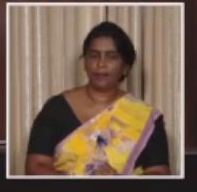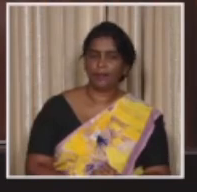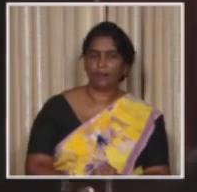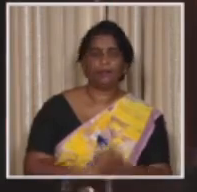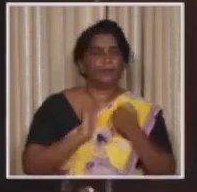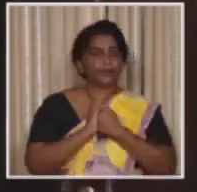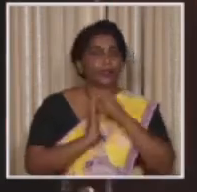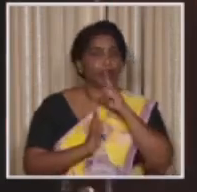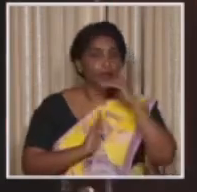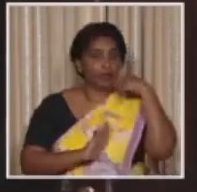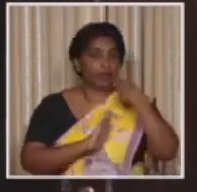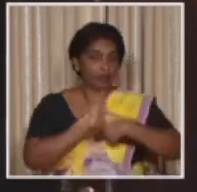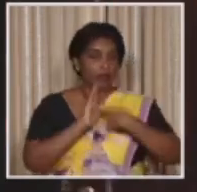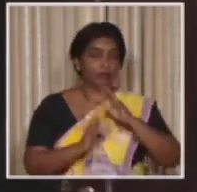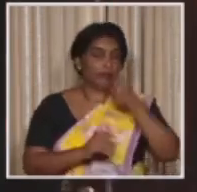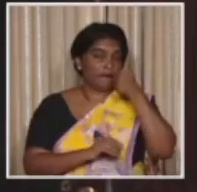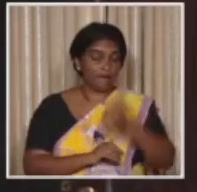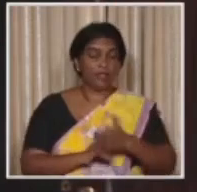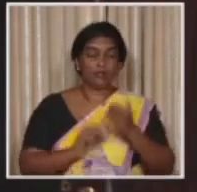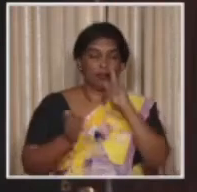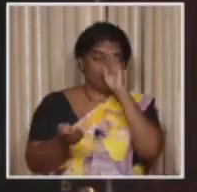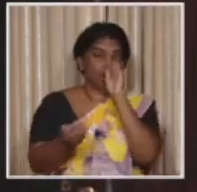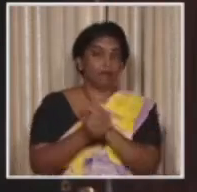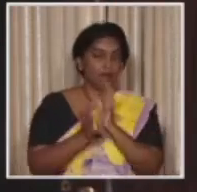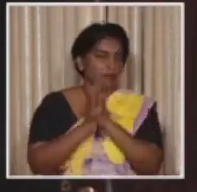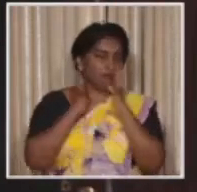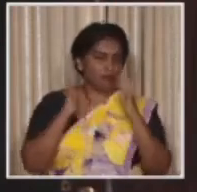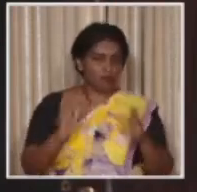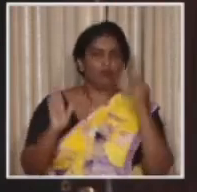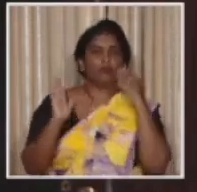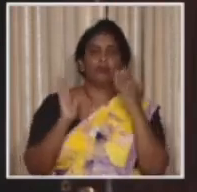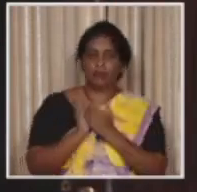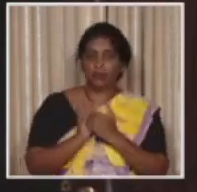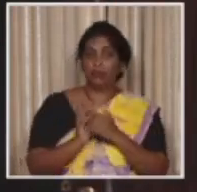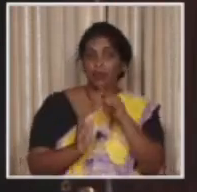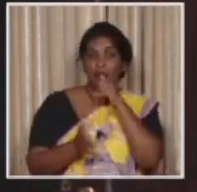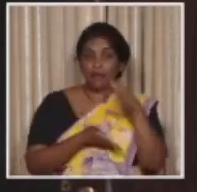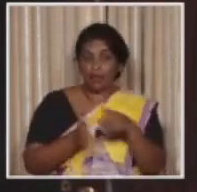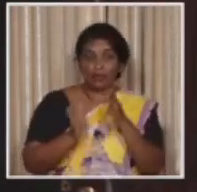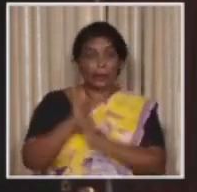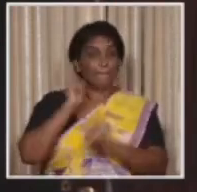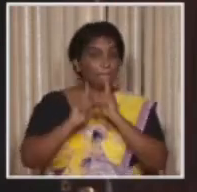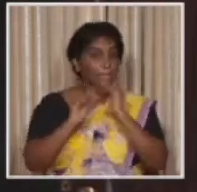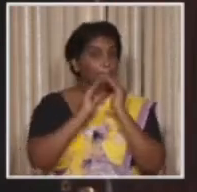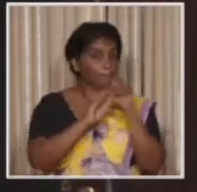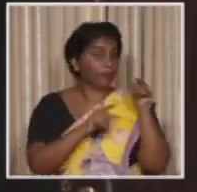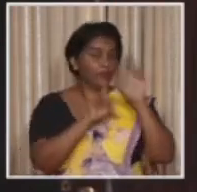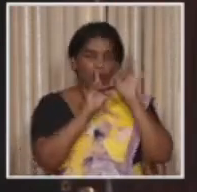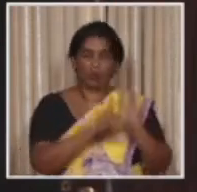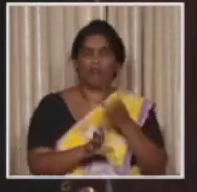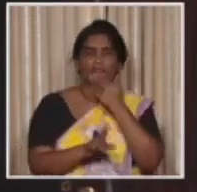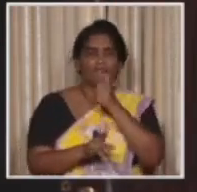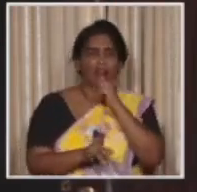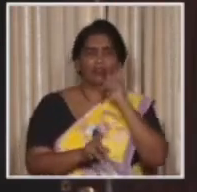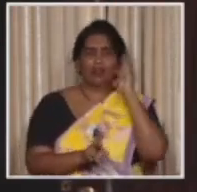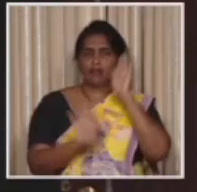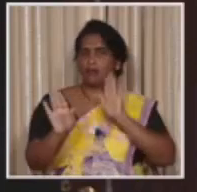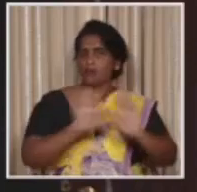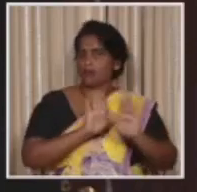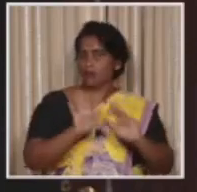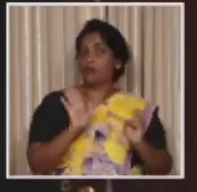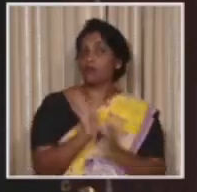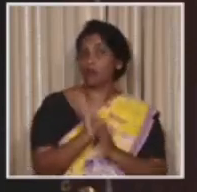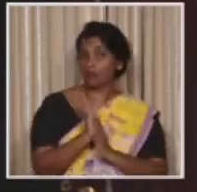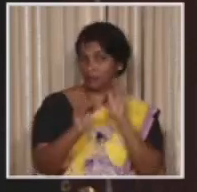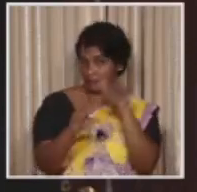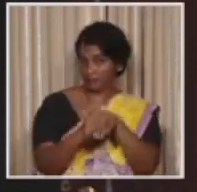Tanah itu mana mereka nanti, jati ke arah sah pilih bandar waktu ku dewanda karena wak ini sah wari marga mati ansi vidya deh, me jala kala mana akan kami tuwe